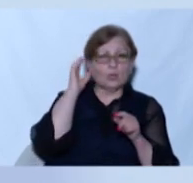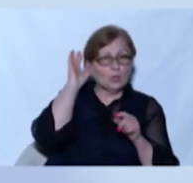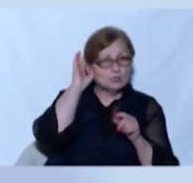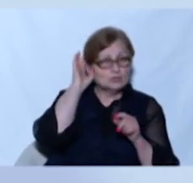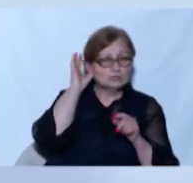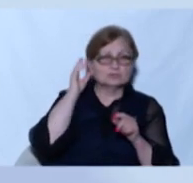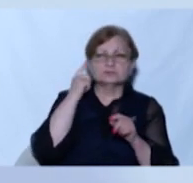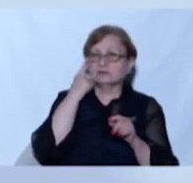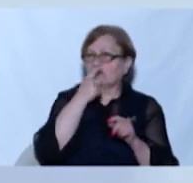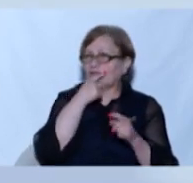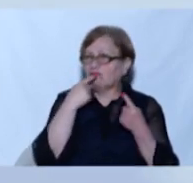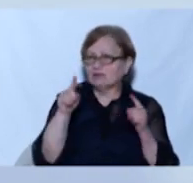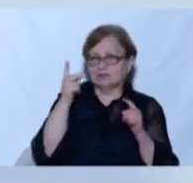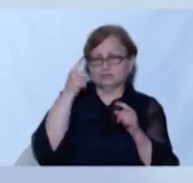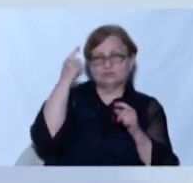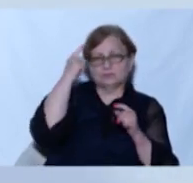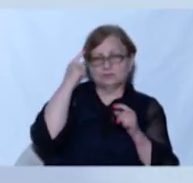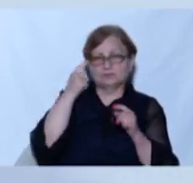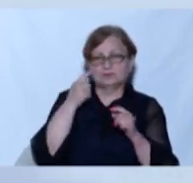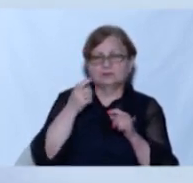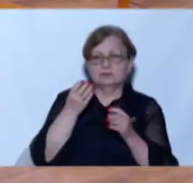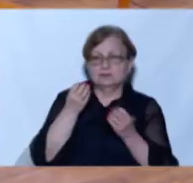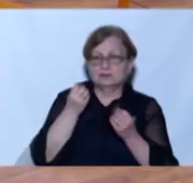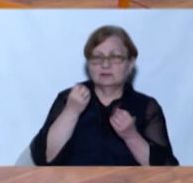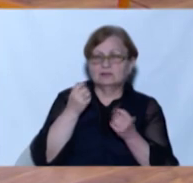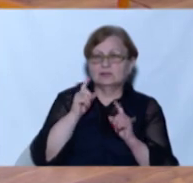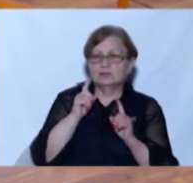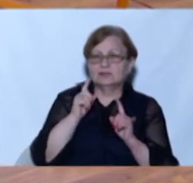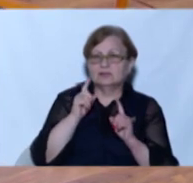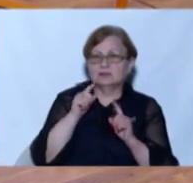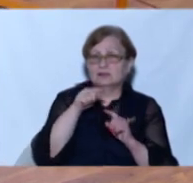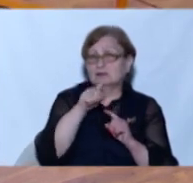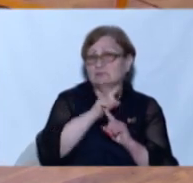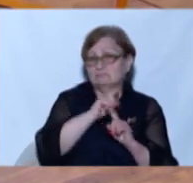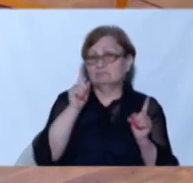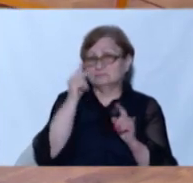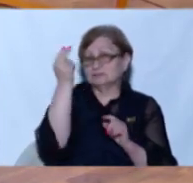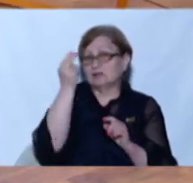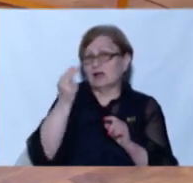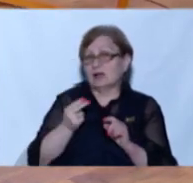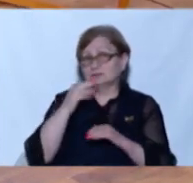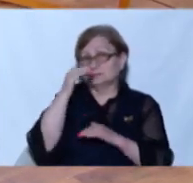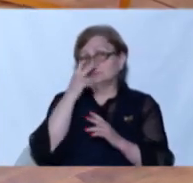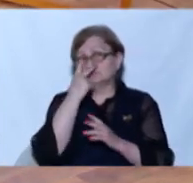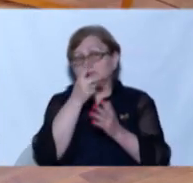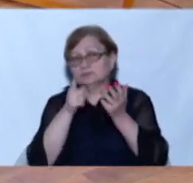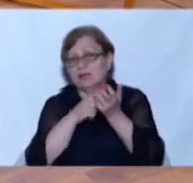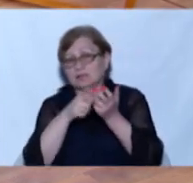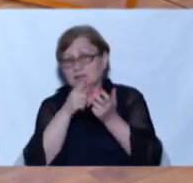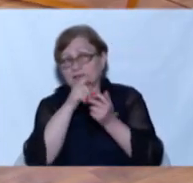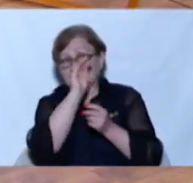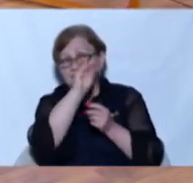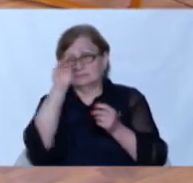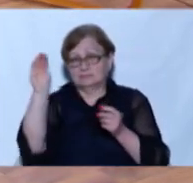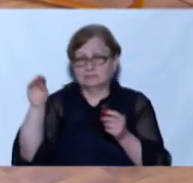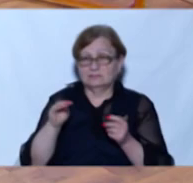უნდა მოიმარჯო. და კიდევ გარდა იმისა, რომ აი ამ საოცარ ნახატებს ასახელებს, მე მინდა